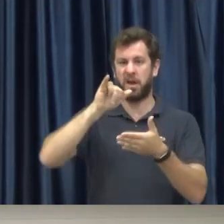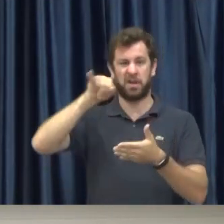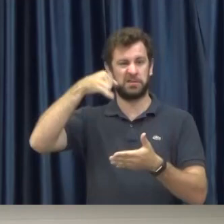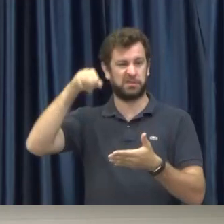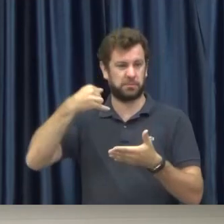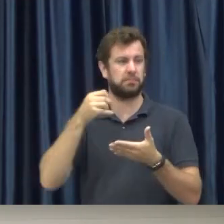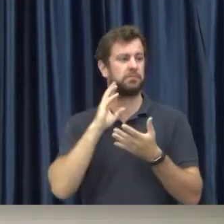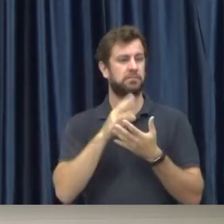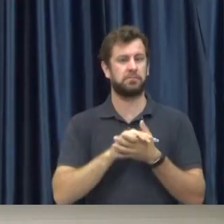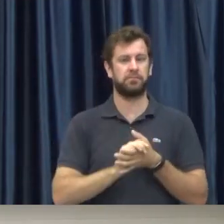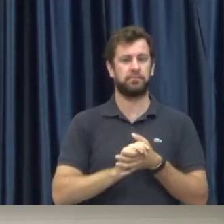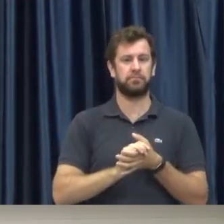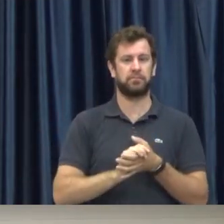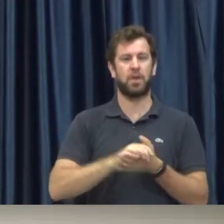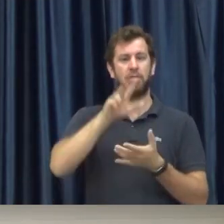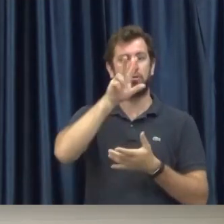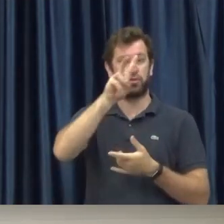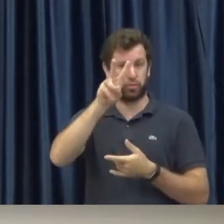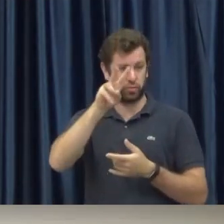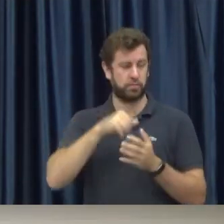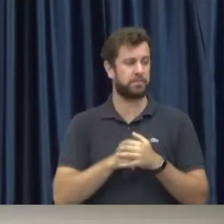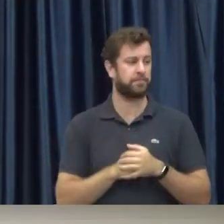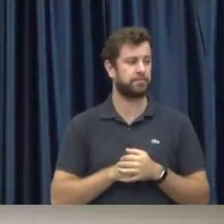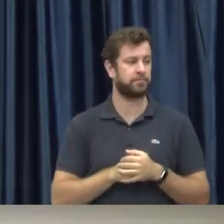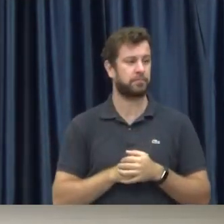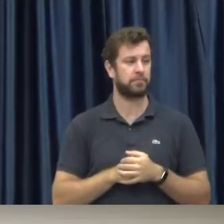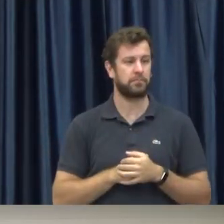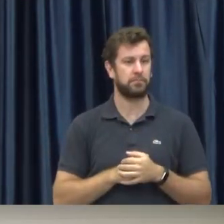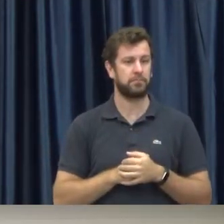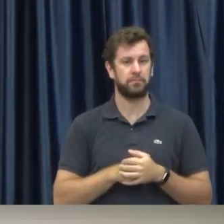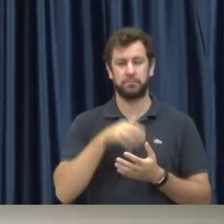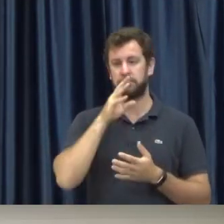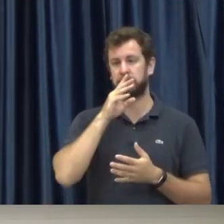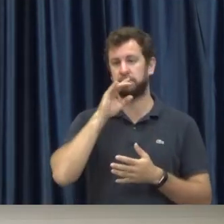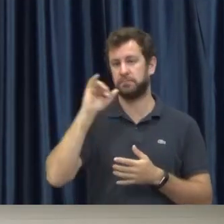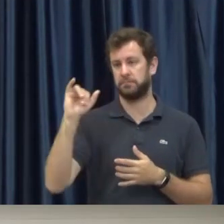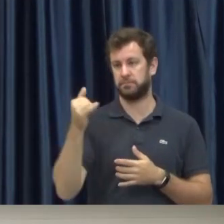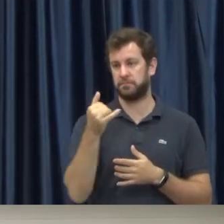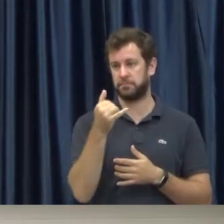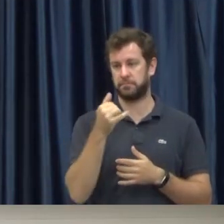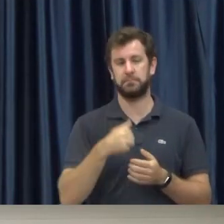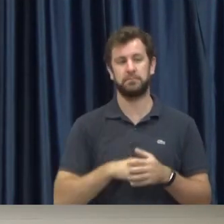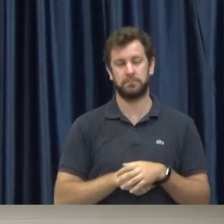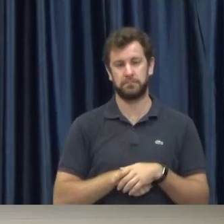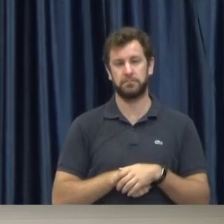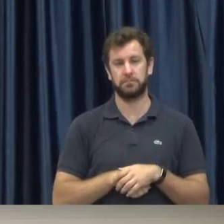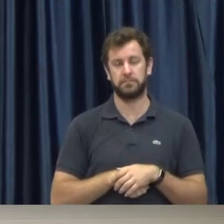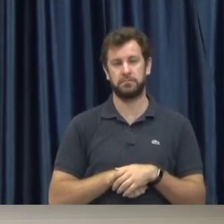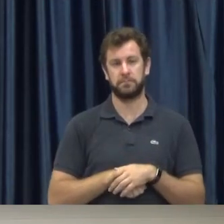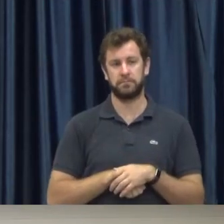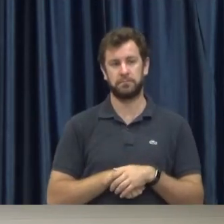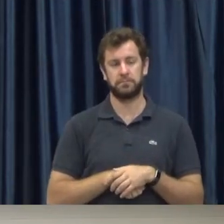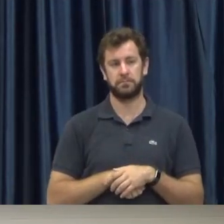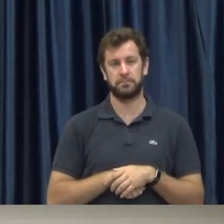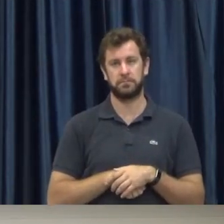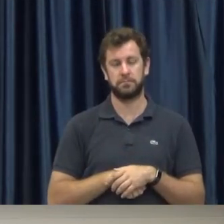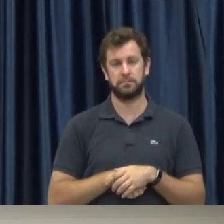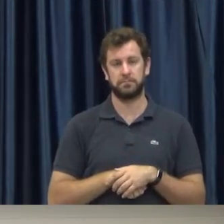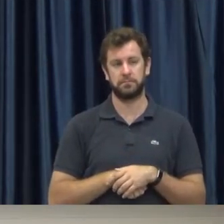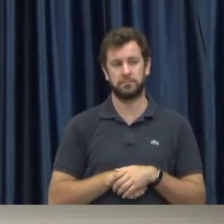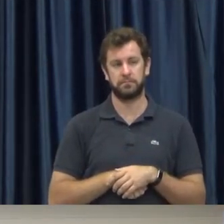ذَلِكَ وَمَن يُعَظِّمْ شَعَائِرَ اللَّهِ فَإِنَّهَا مِن تَقْوَى الْقُلُوبِ. Allah has